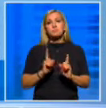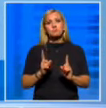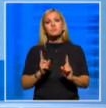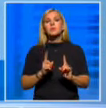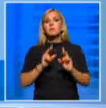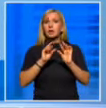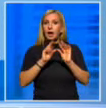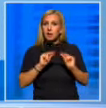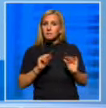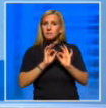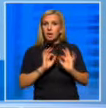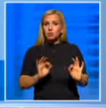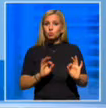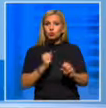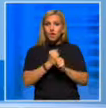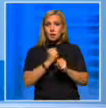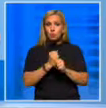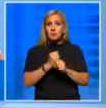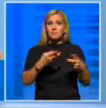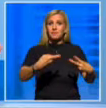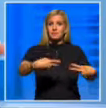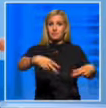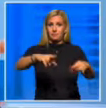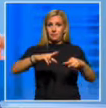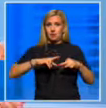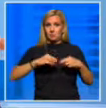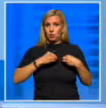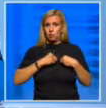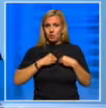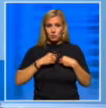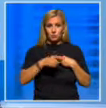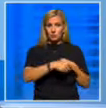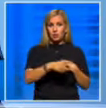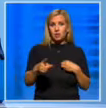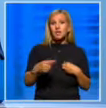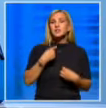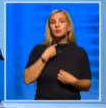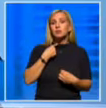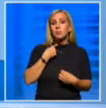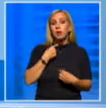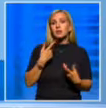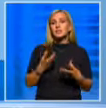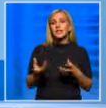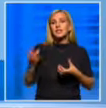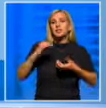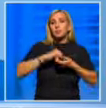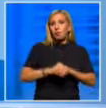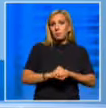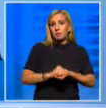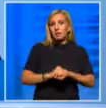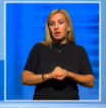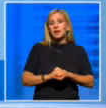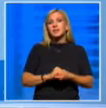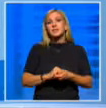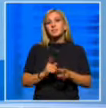работим да върнем доверието на гражданите. Загубихме и заради сглобката, която направихме, и заради това пък, че не